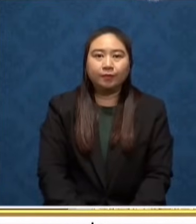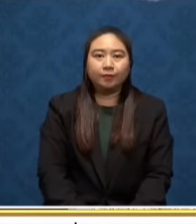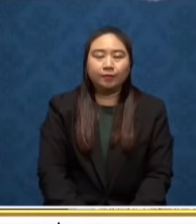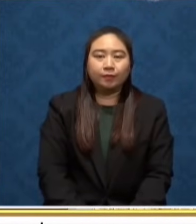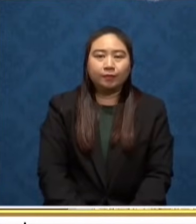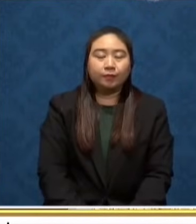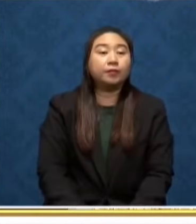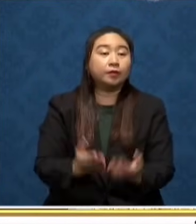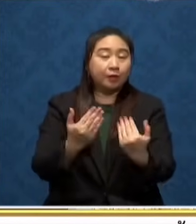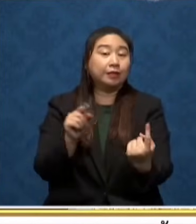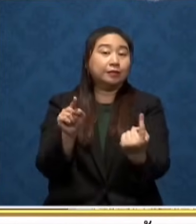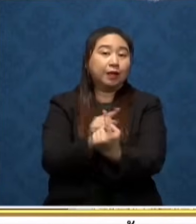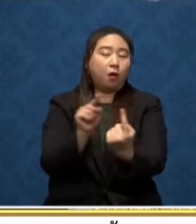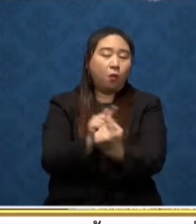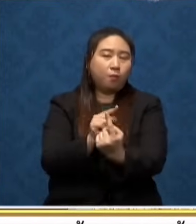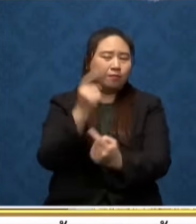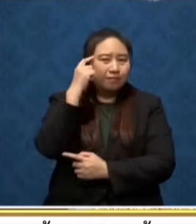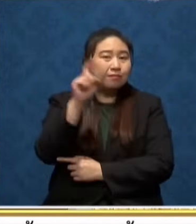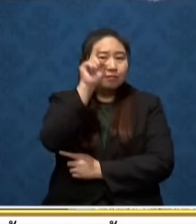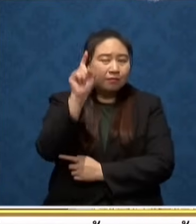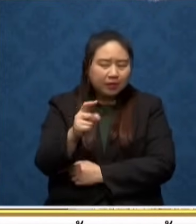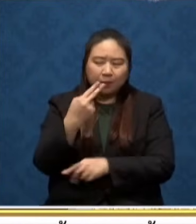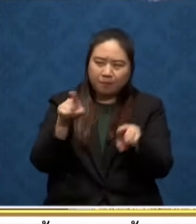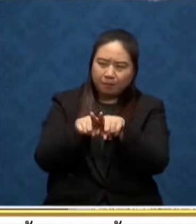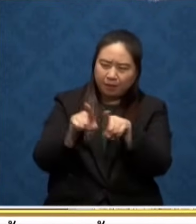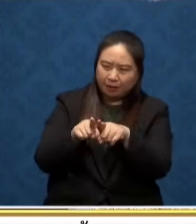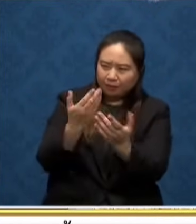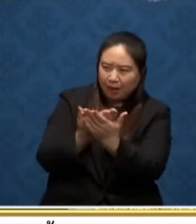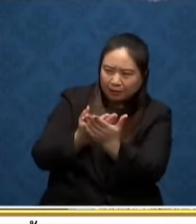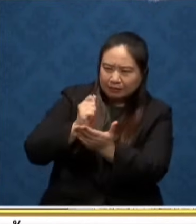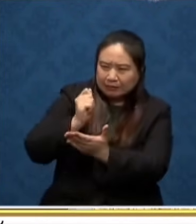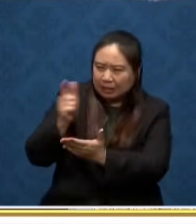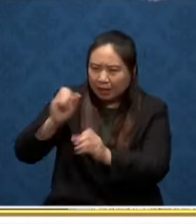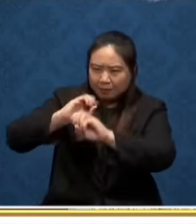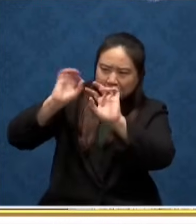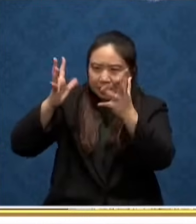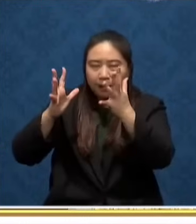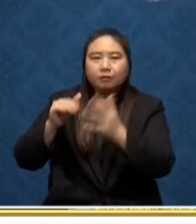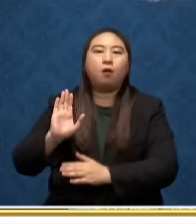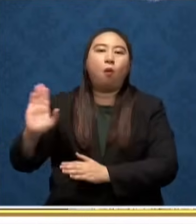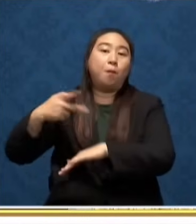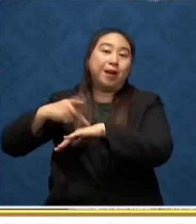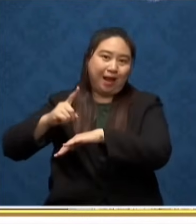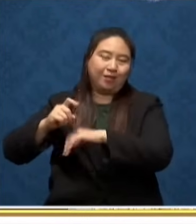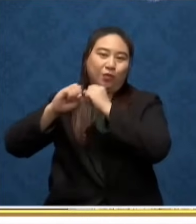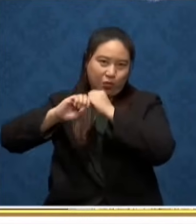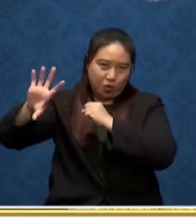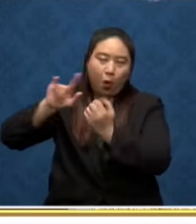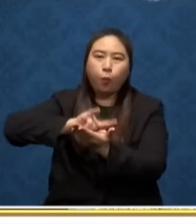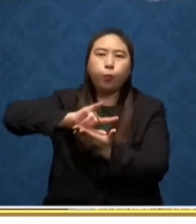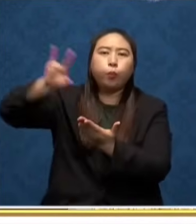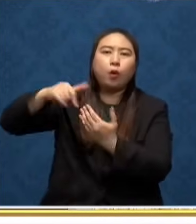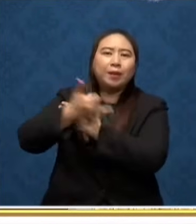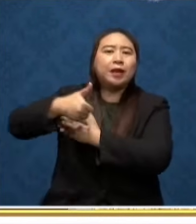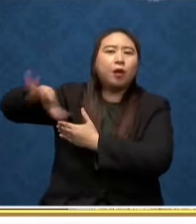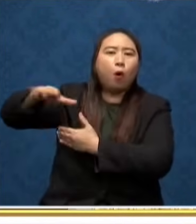กรณีที่สังคมตั้งคำถามนะคะถึงความไม่โปร่งใสเนี่ยคือการเดินทางไปต่างประเทศของประธานกสทช.ค่ะมีข่าวออกทั่ว